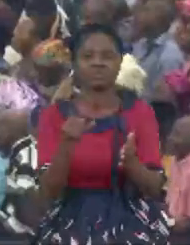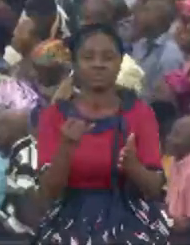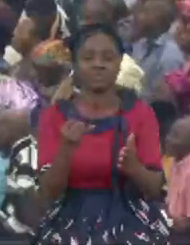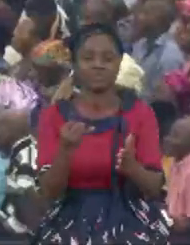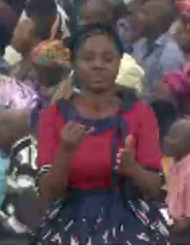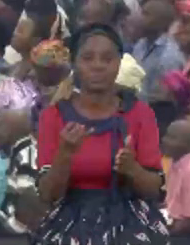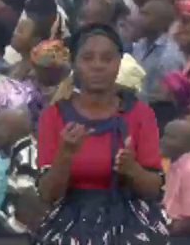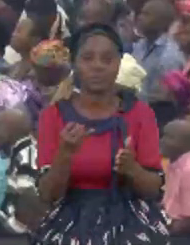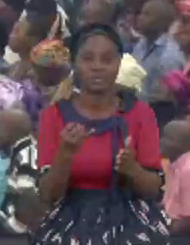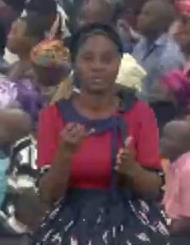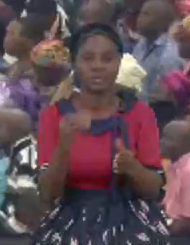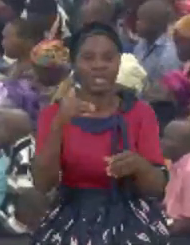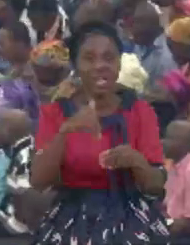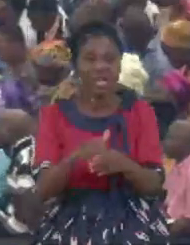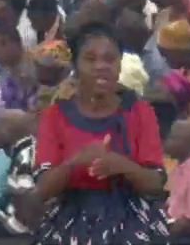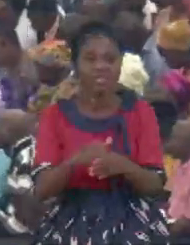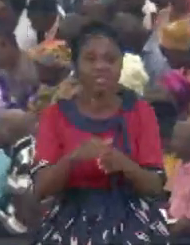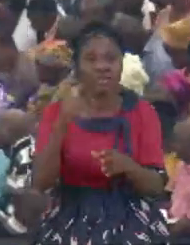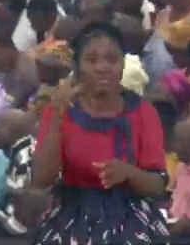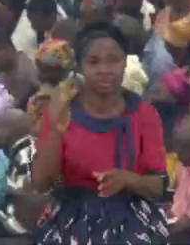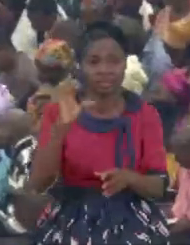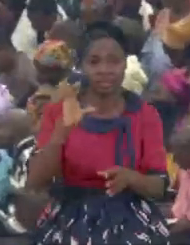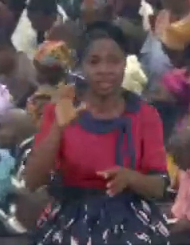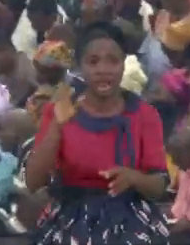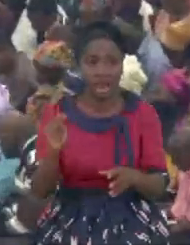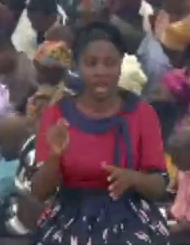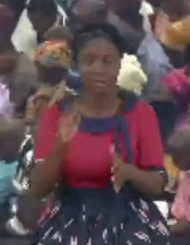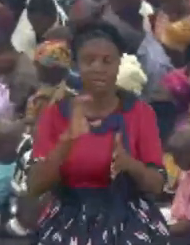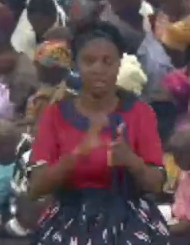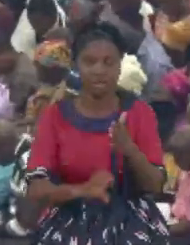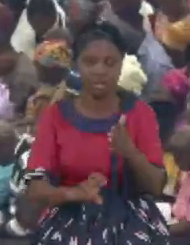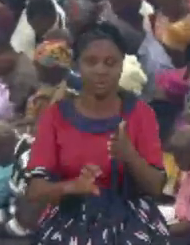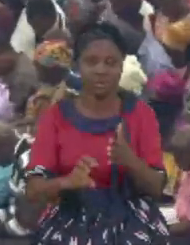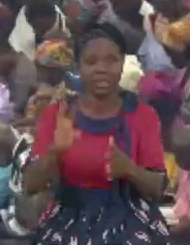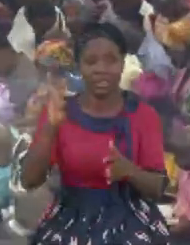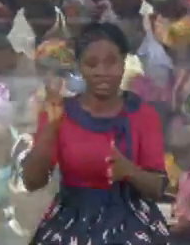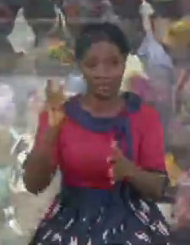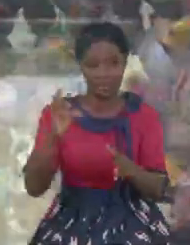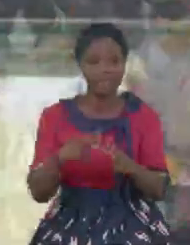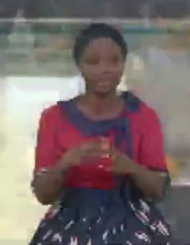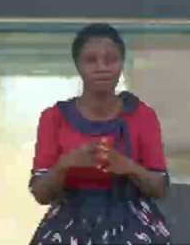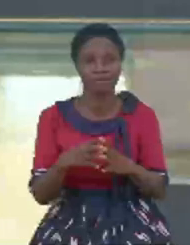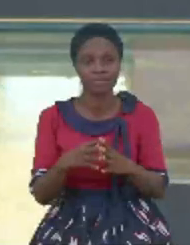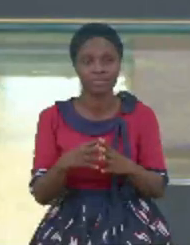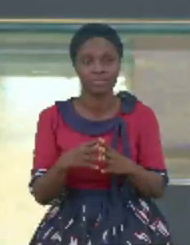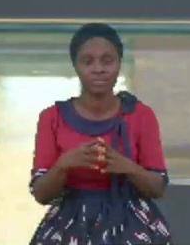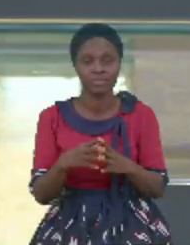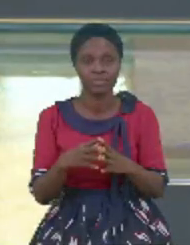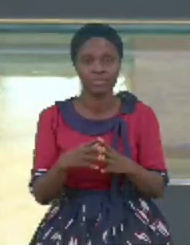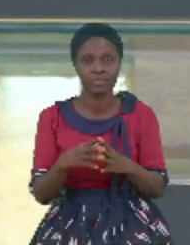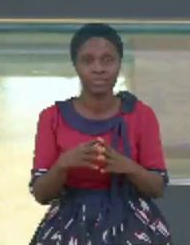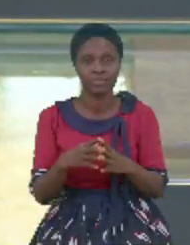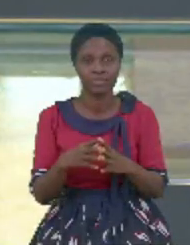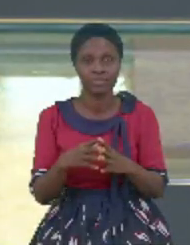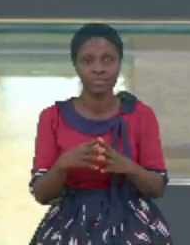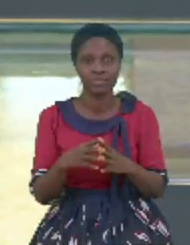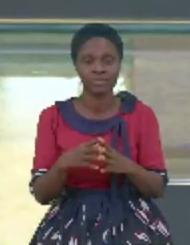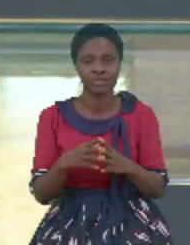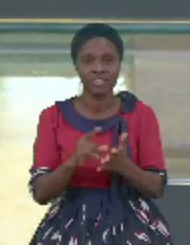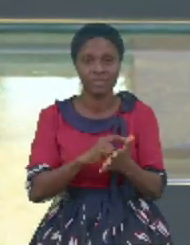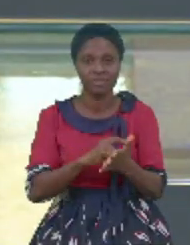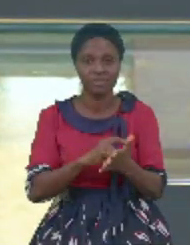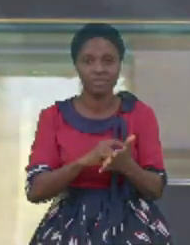jour. Et voyons Actes des Apôtres, chapitre 16. Actes des